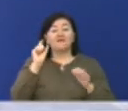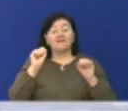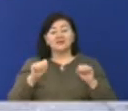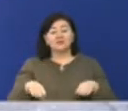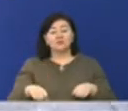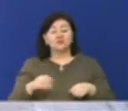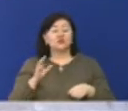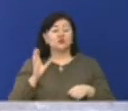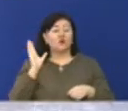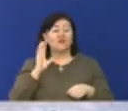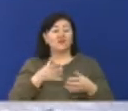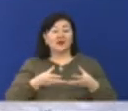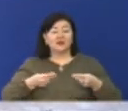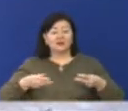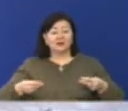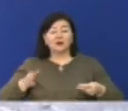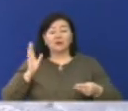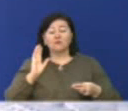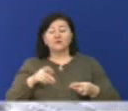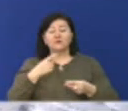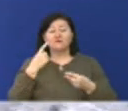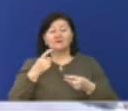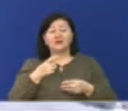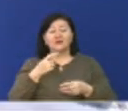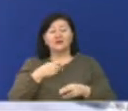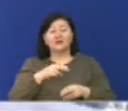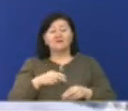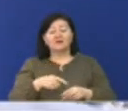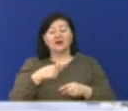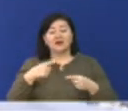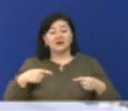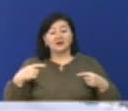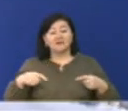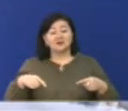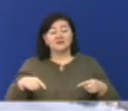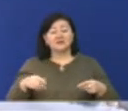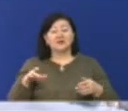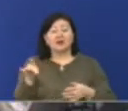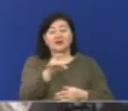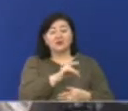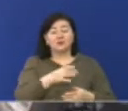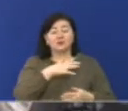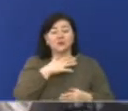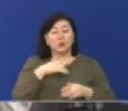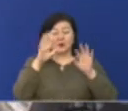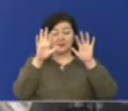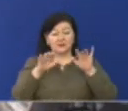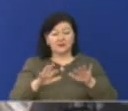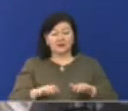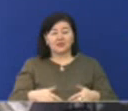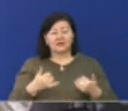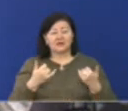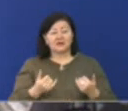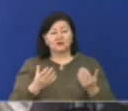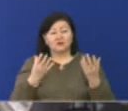талые воды придут в определенные районы, довольно высока. В этом году ситуацию осложняют обильные снегопады. На настоящее время с